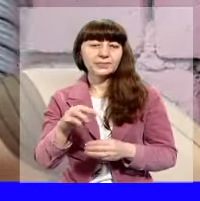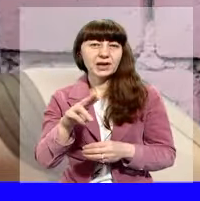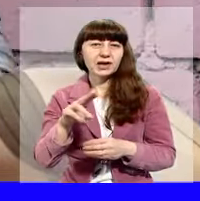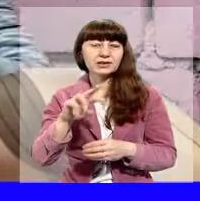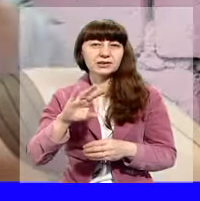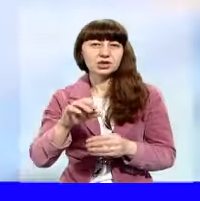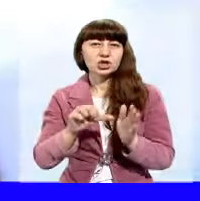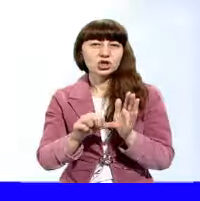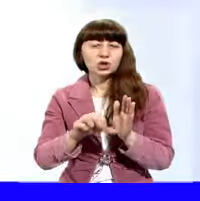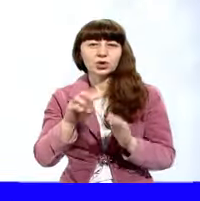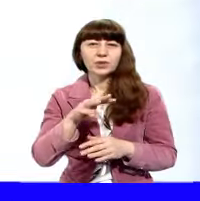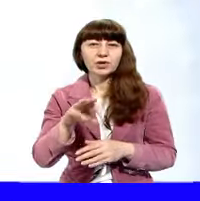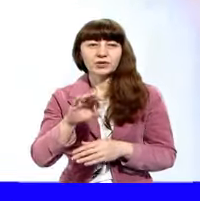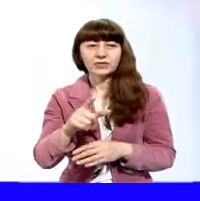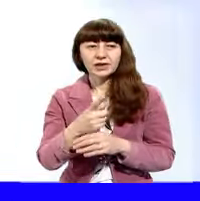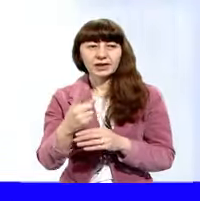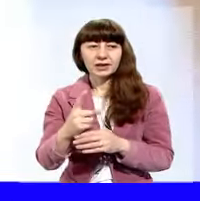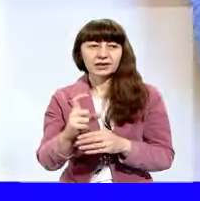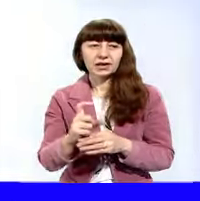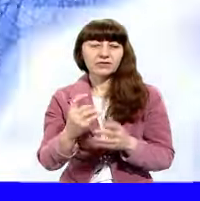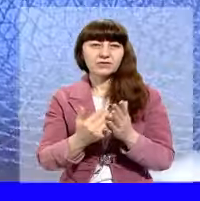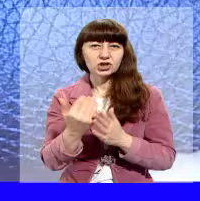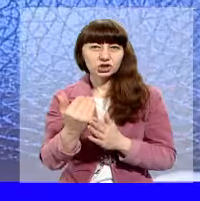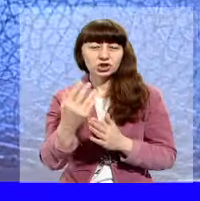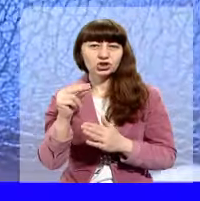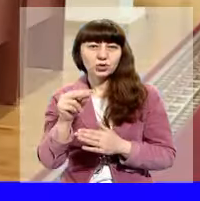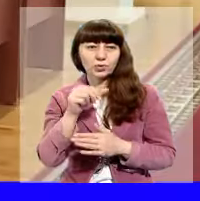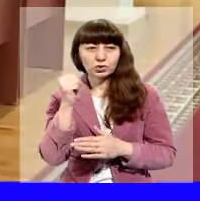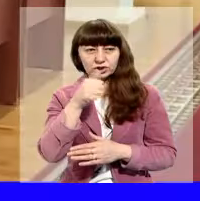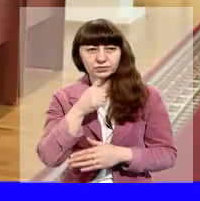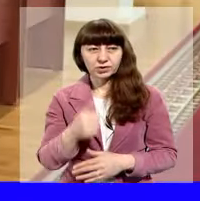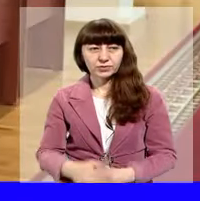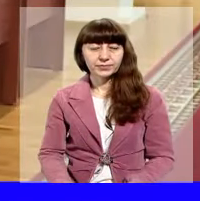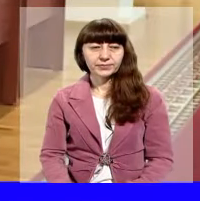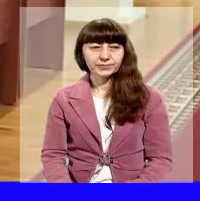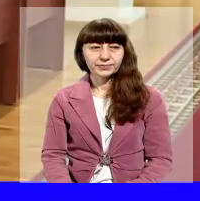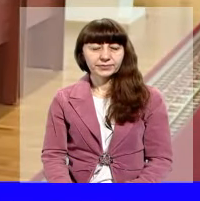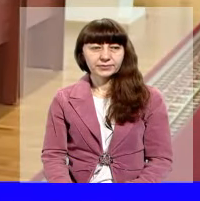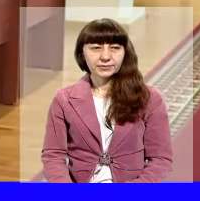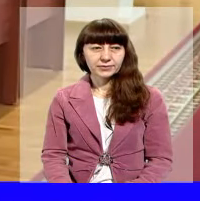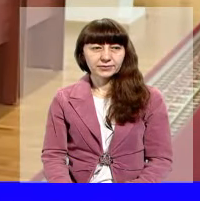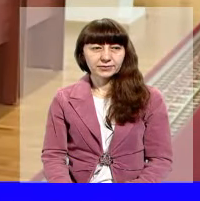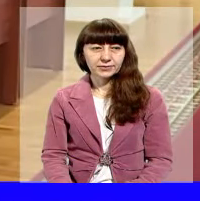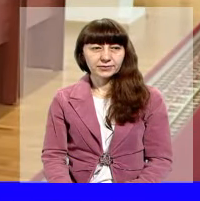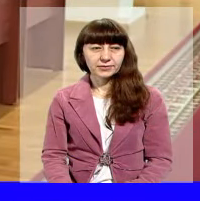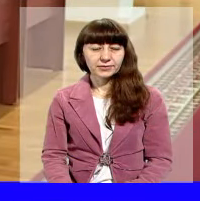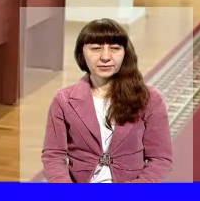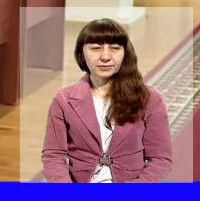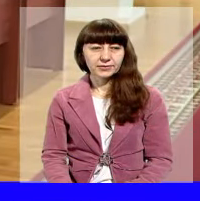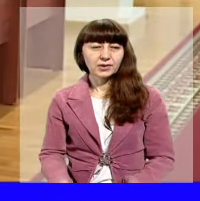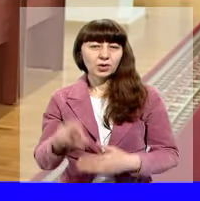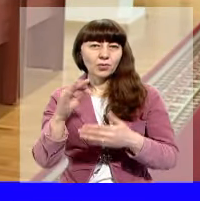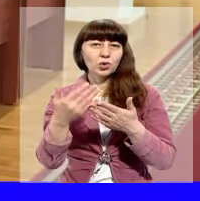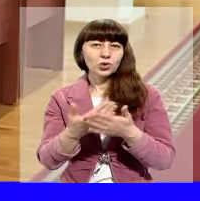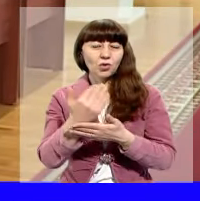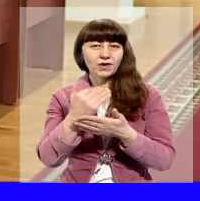өткен жылдың осы кезеңмен салыстырғанда біраз артық көрсеткіш. Жаңа бағдарлама бойынша 2023 жылға шағын және орта